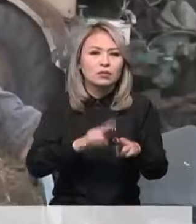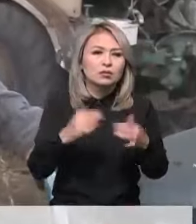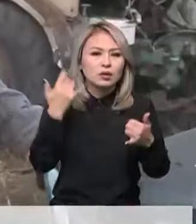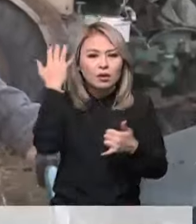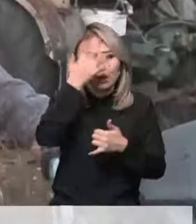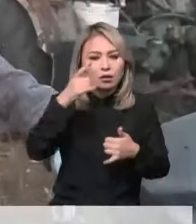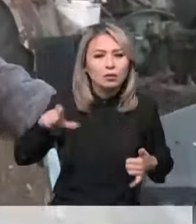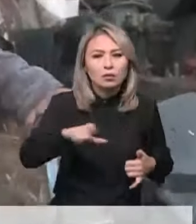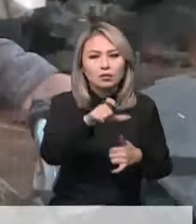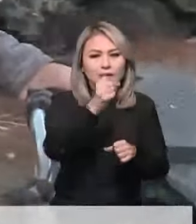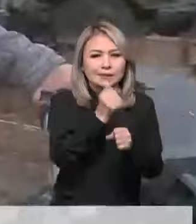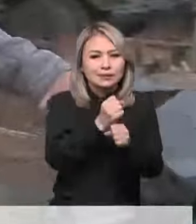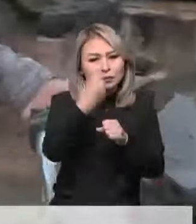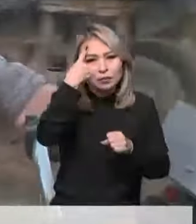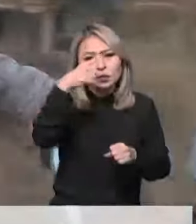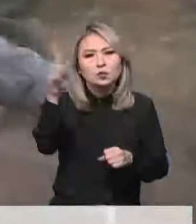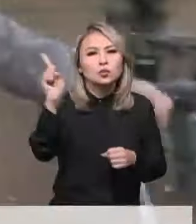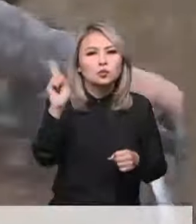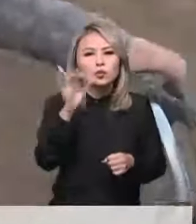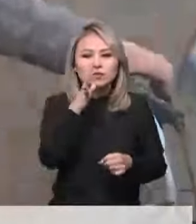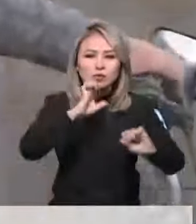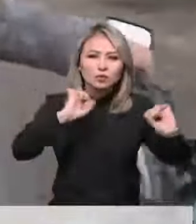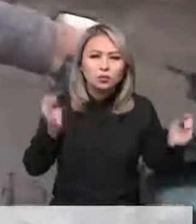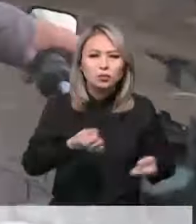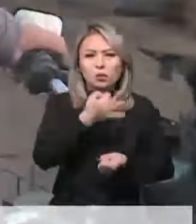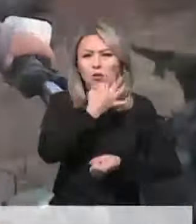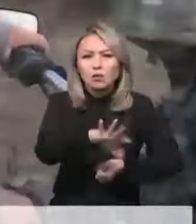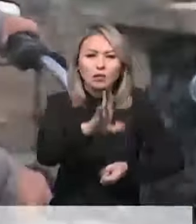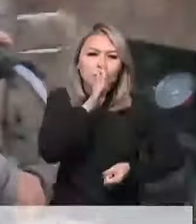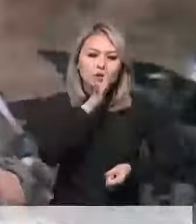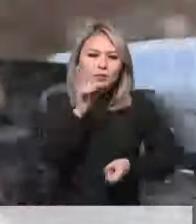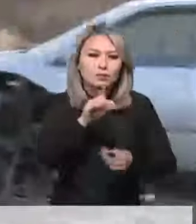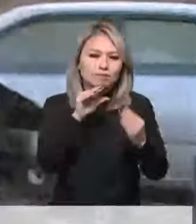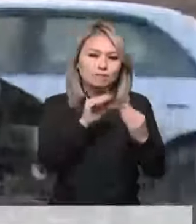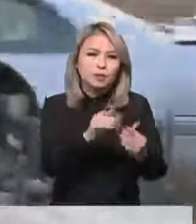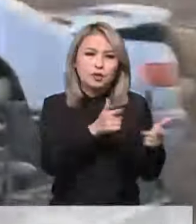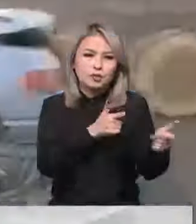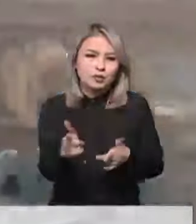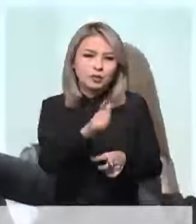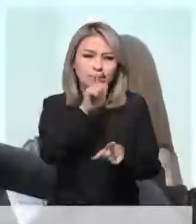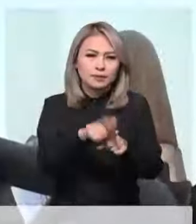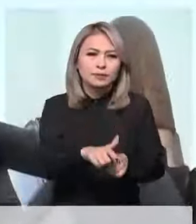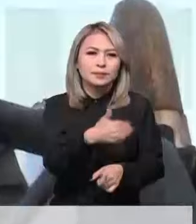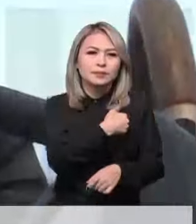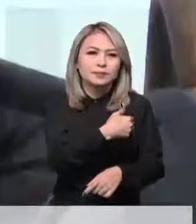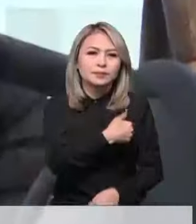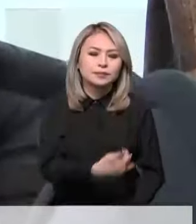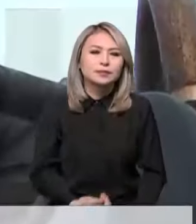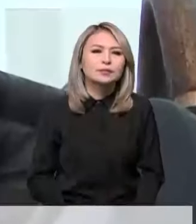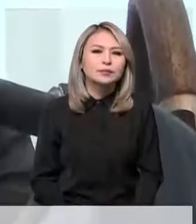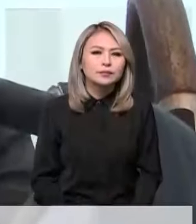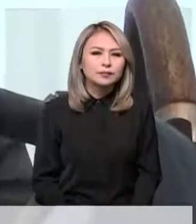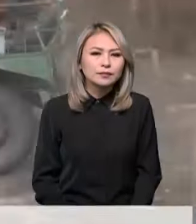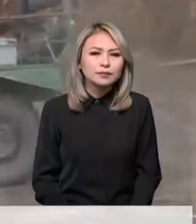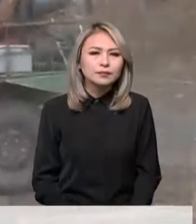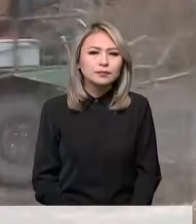арманы жол талғамайтын көлік құрастыру. Қары қалың қысы суық аймақ үшін мұндай техниканың орны бөлек дейді ол. Эльмир Ахметов, Дмитрий Пыхтин,